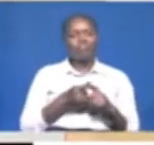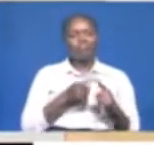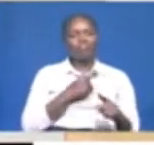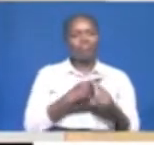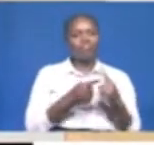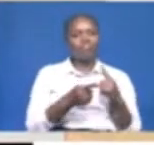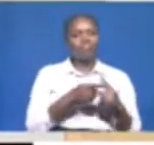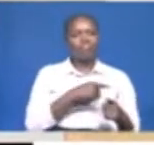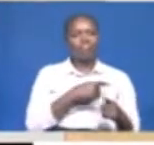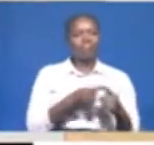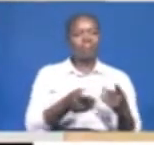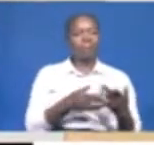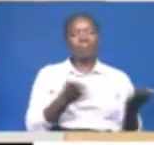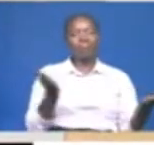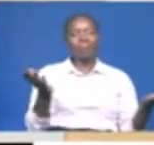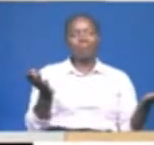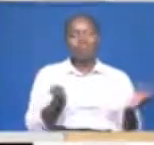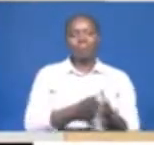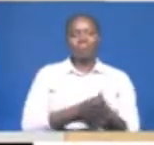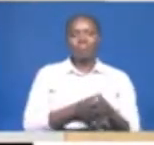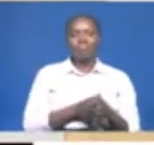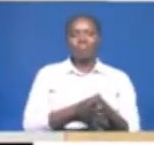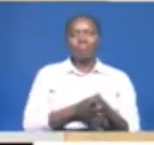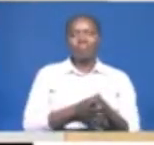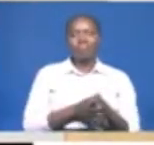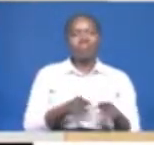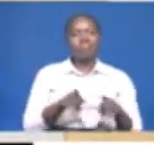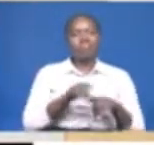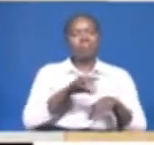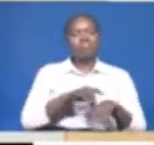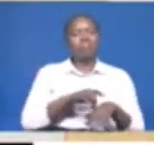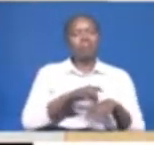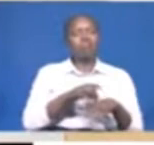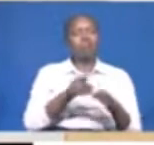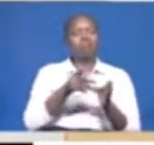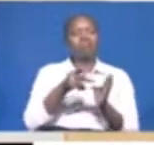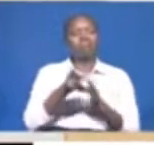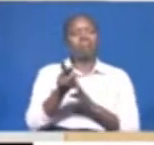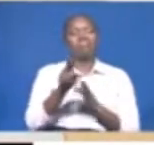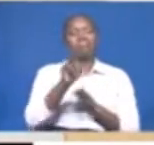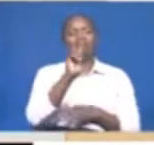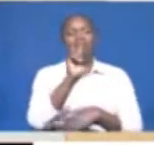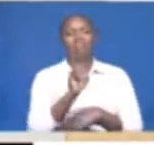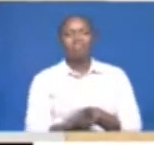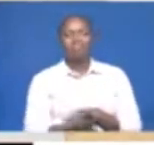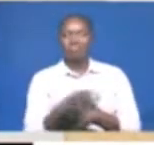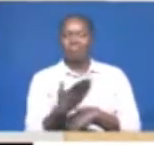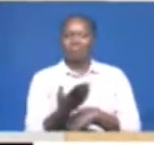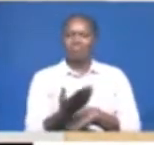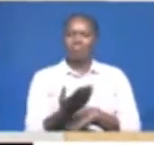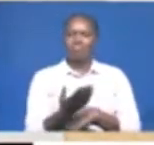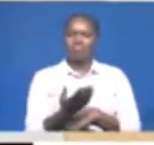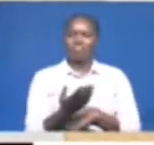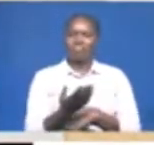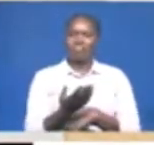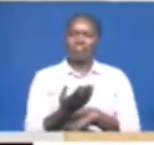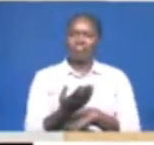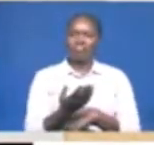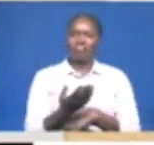tu, ni kama ngozi tu unatupa, kwa sababu bei yake unakuta inakuta ngombe imeweka